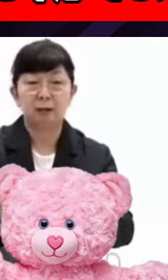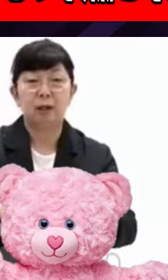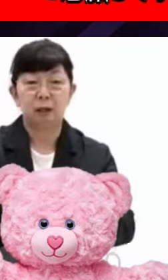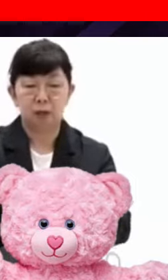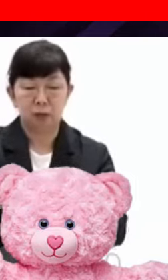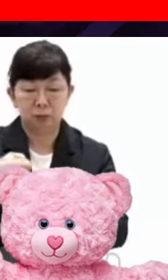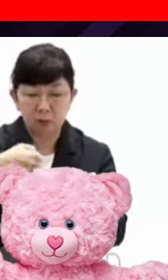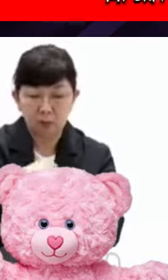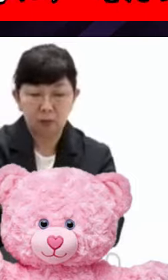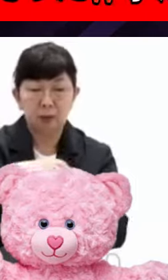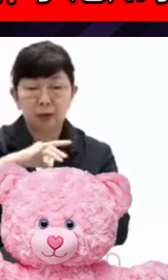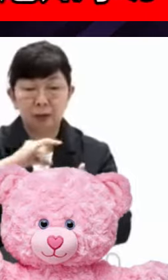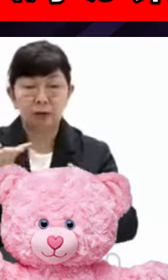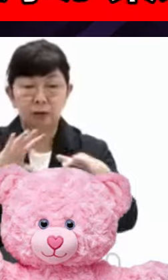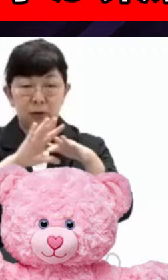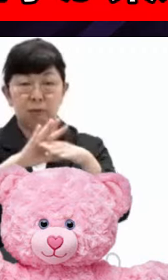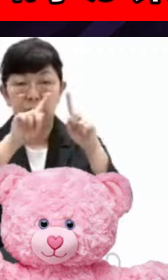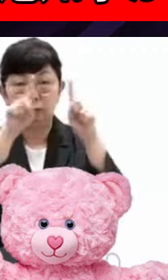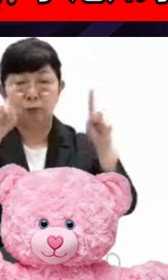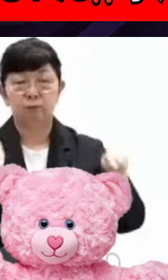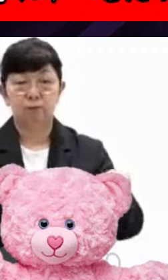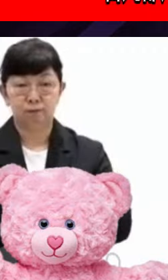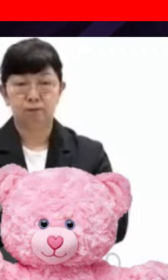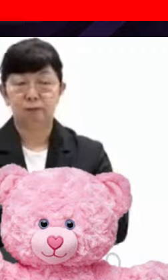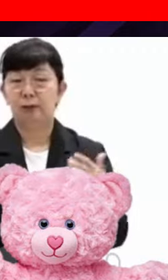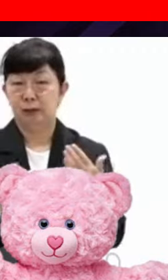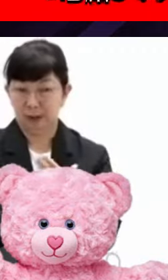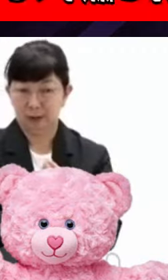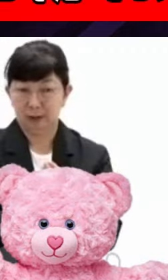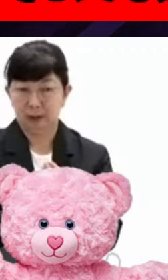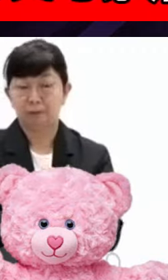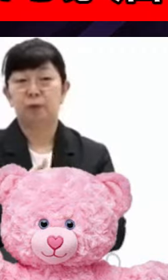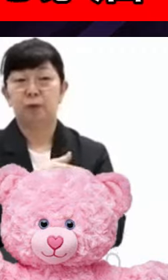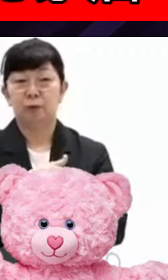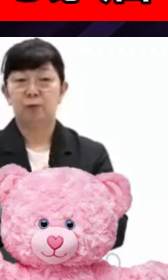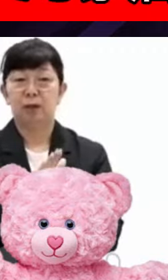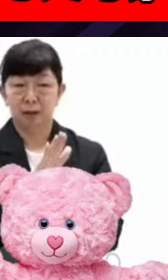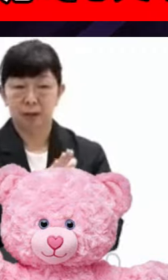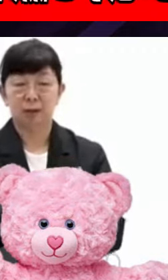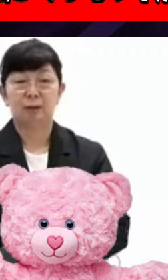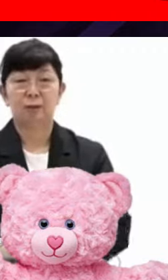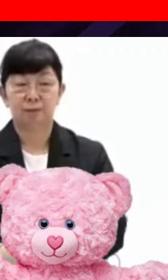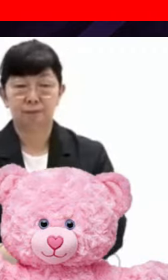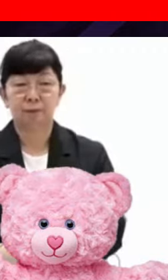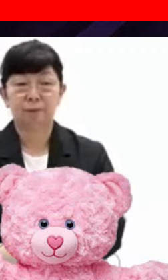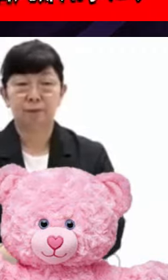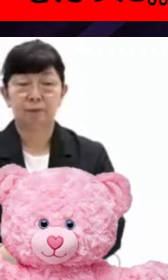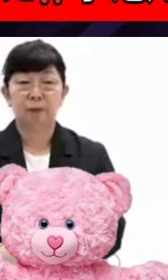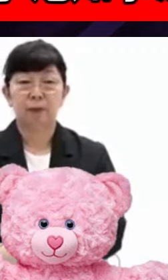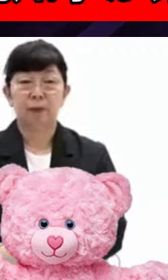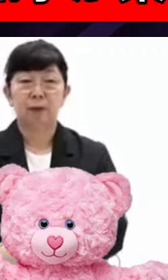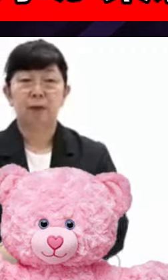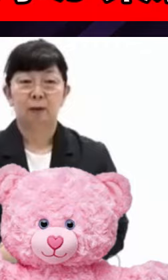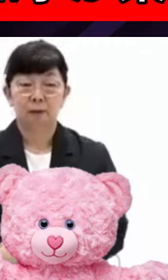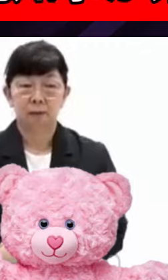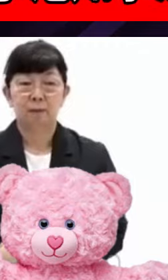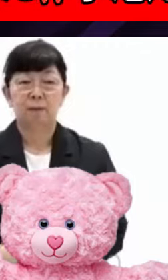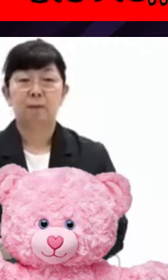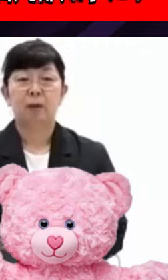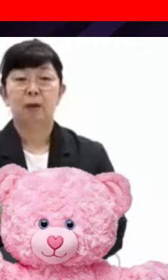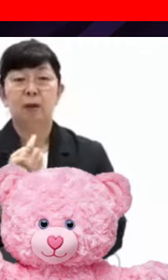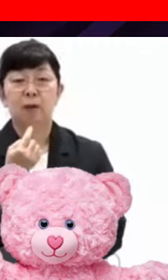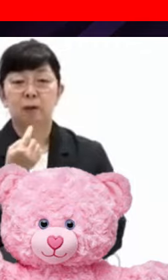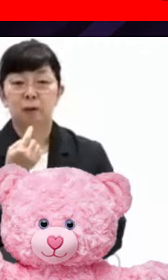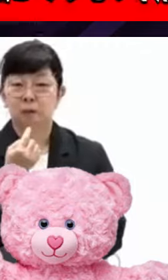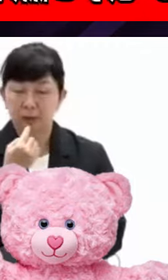決議文になったということでございます。で やはりどうも私はベク